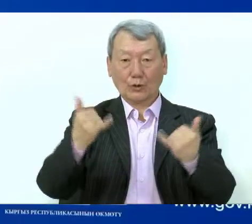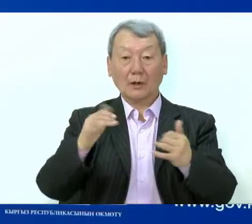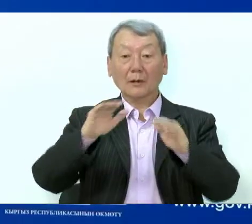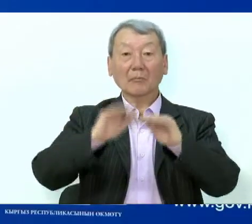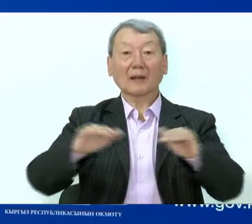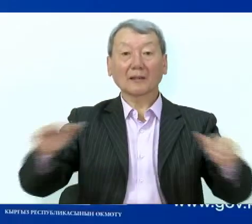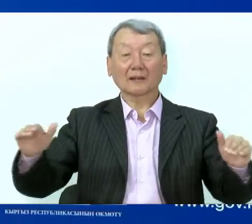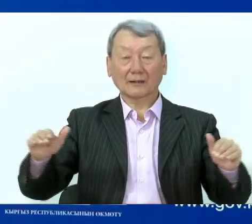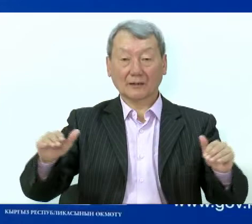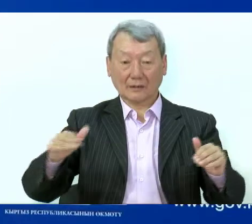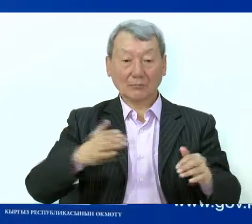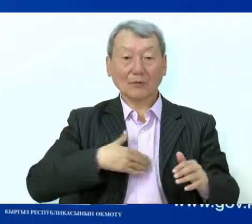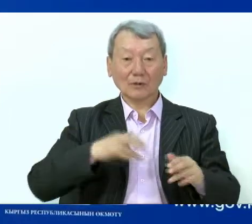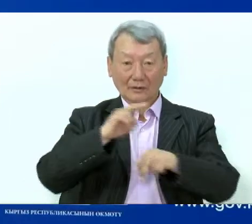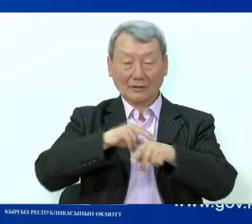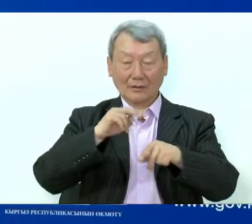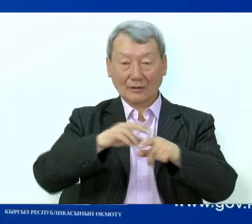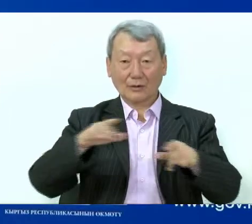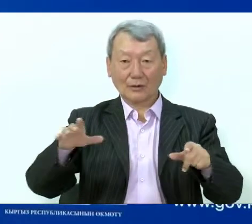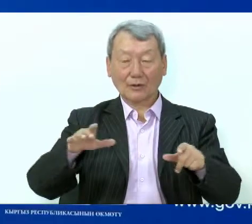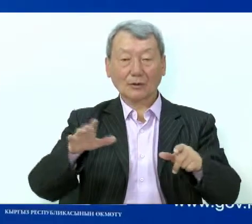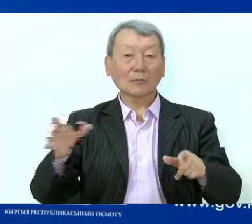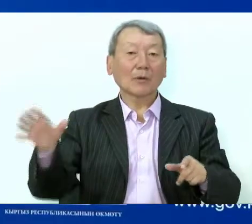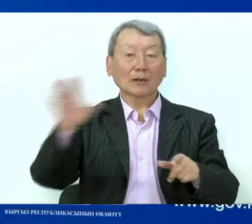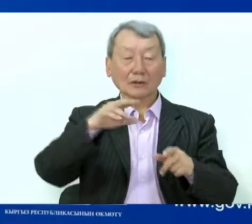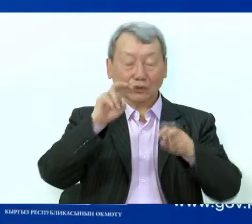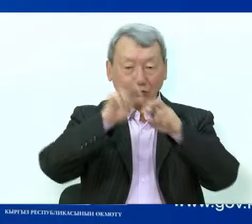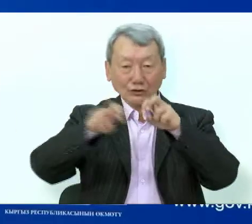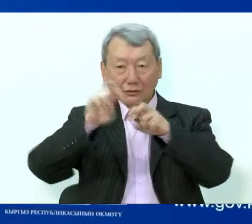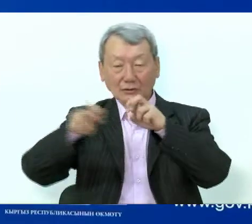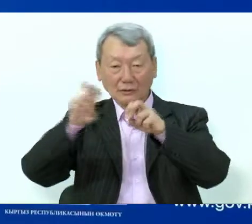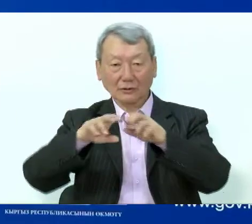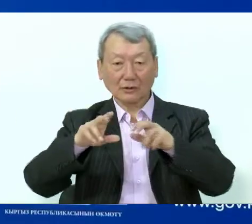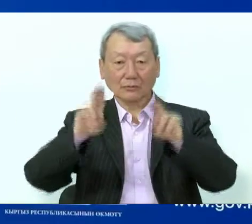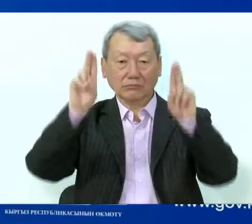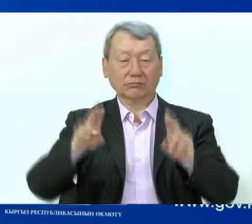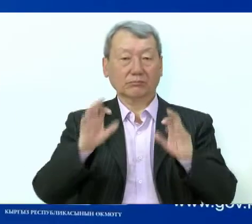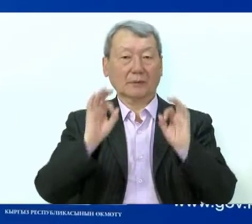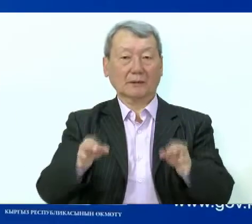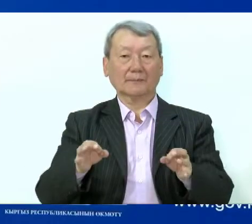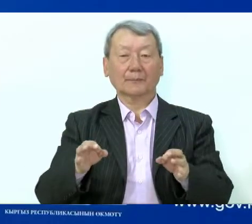балдар биздин өздүк курам бүт текшерип атат.